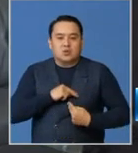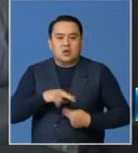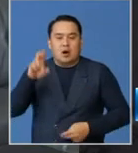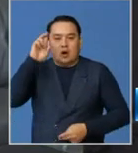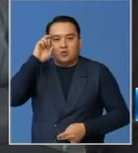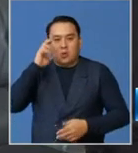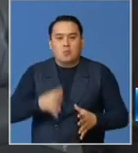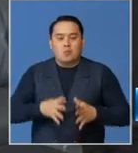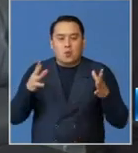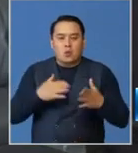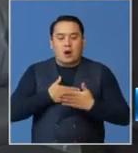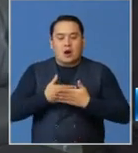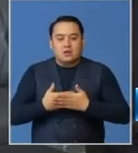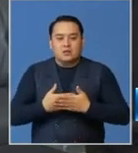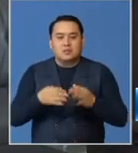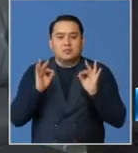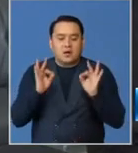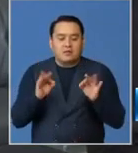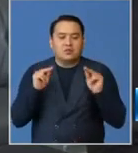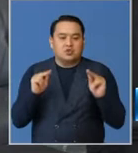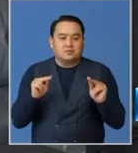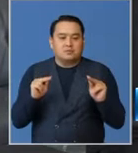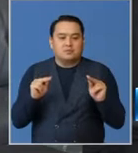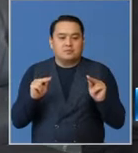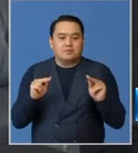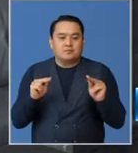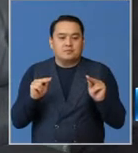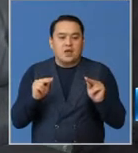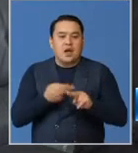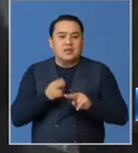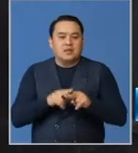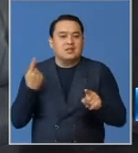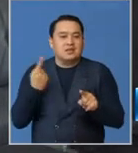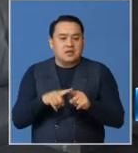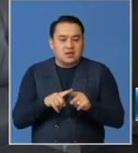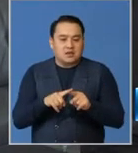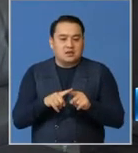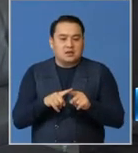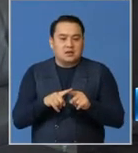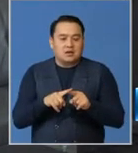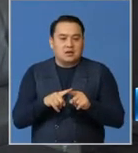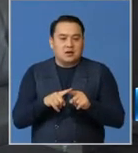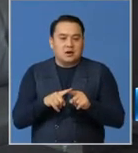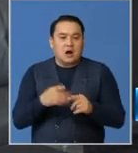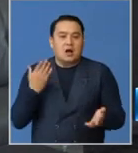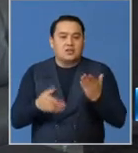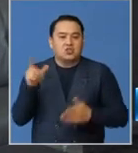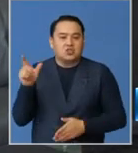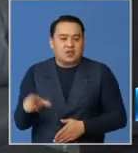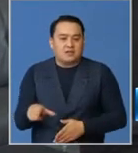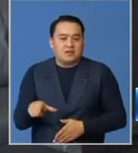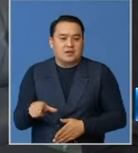государства более мобильным, оптимальным, доступным. Но это техника, это технология. А человек как